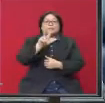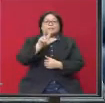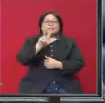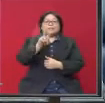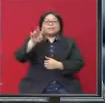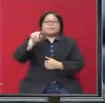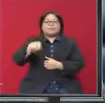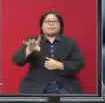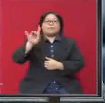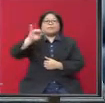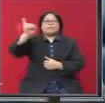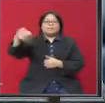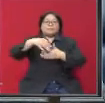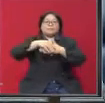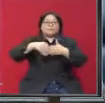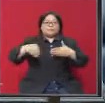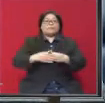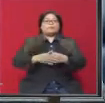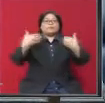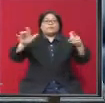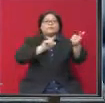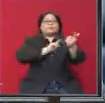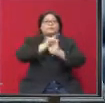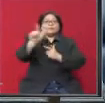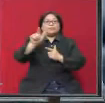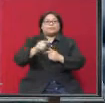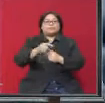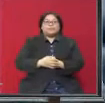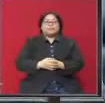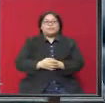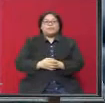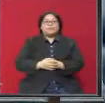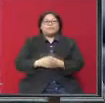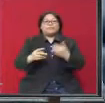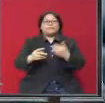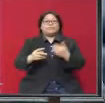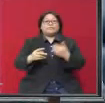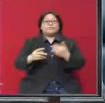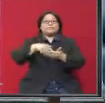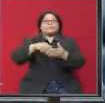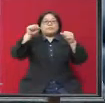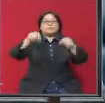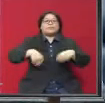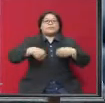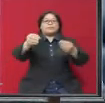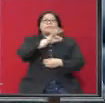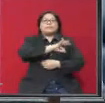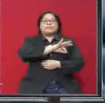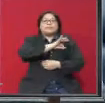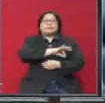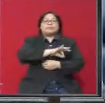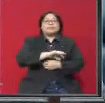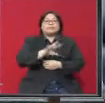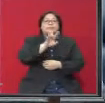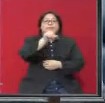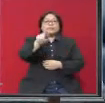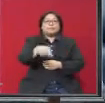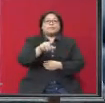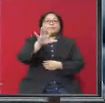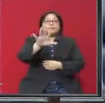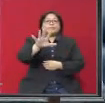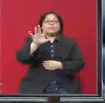Malaysia 34-28 juta telah diluluskan pelaksanaannya program ini dapat memberikan manfaat kepada